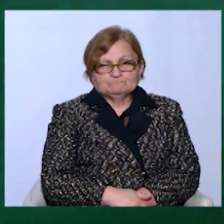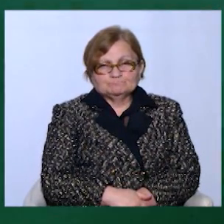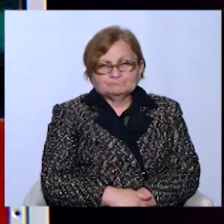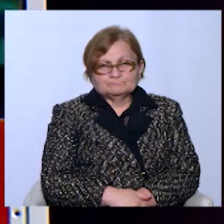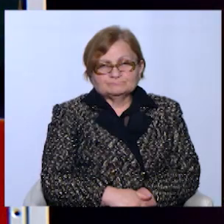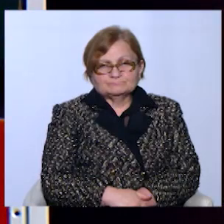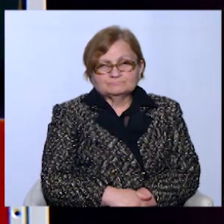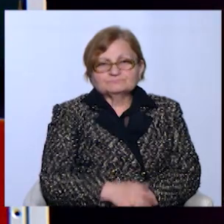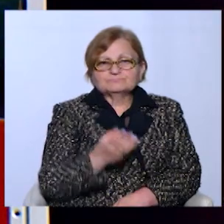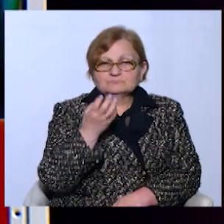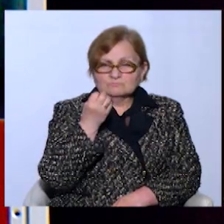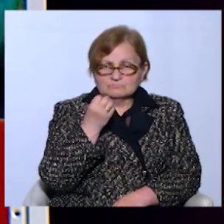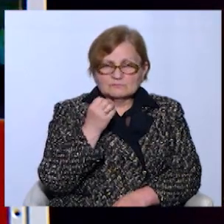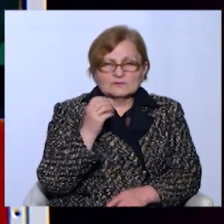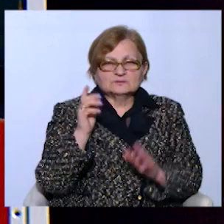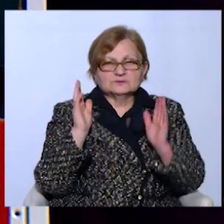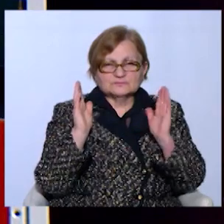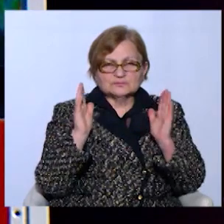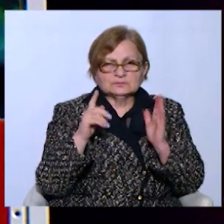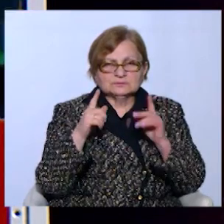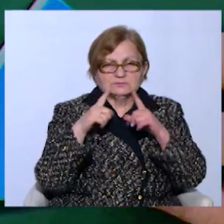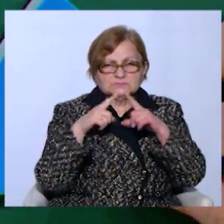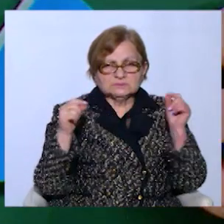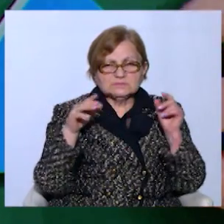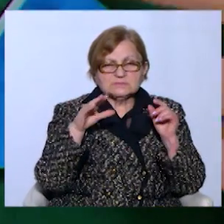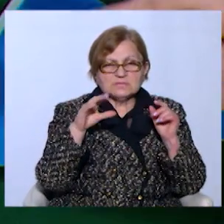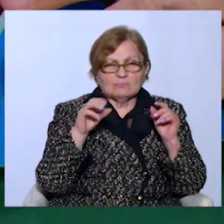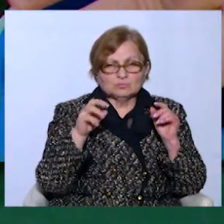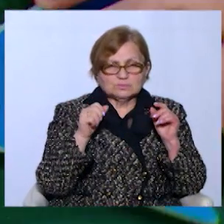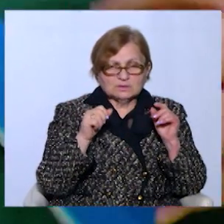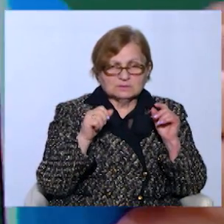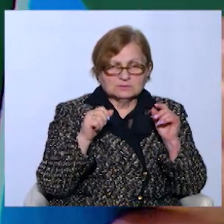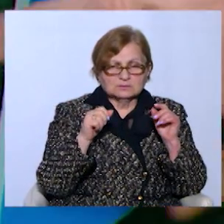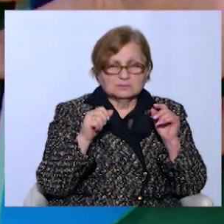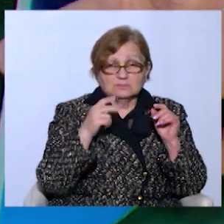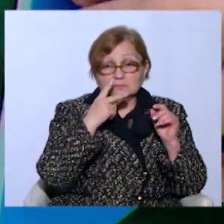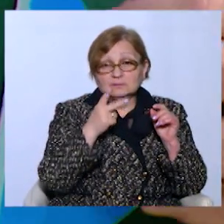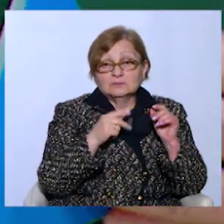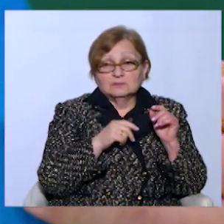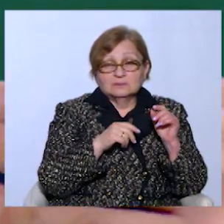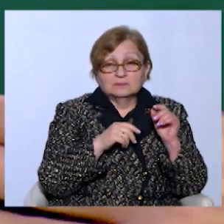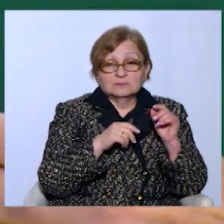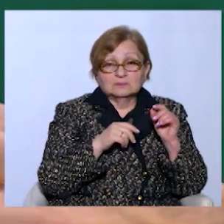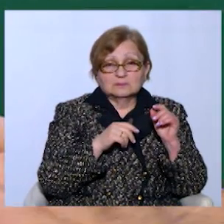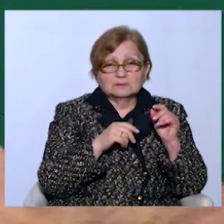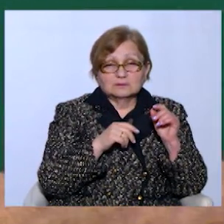შემდეგ კიდევ დიდ სამკუთხედს ვიღებთ და უკვე ნახეთ აი